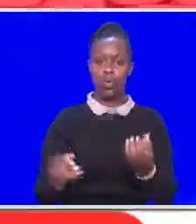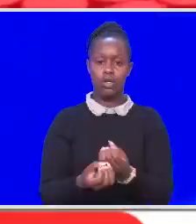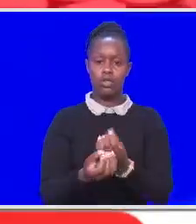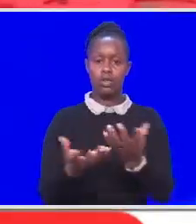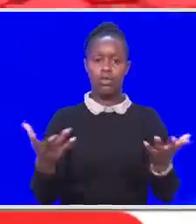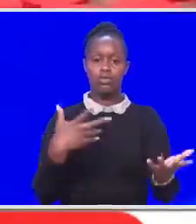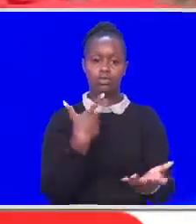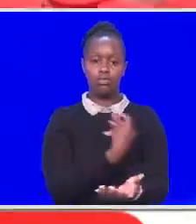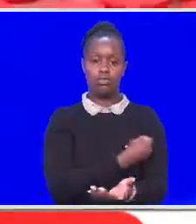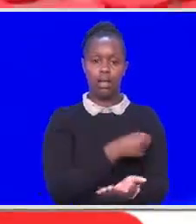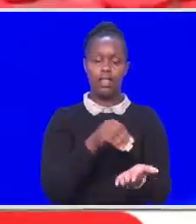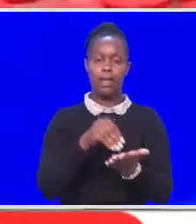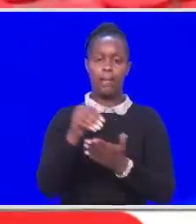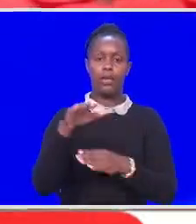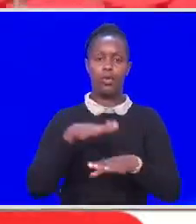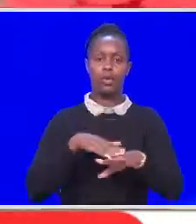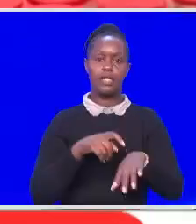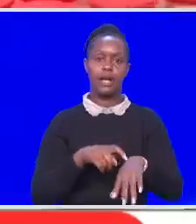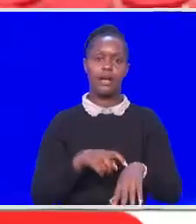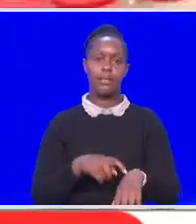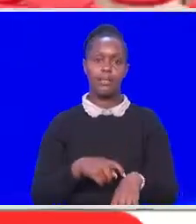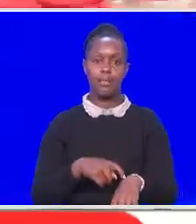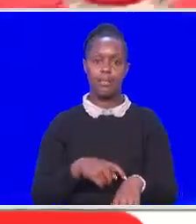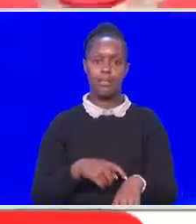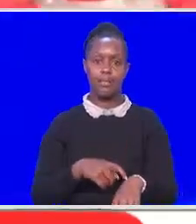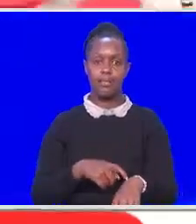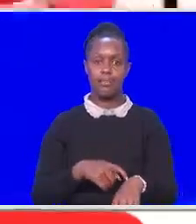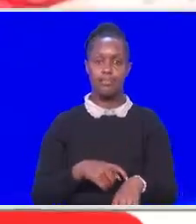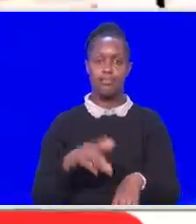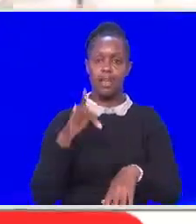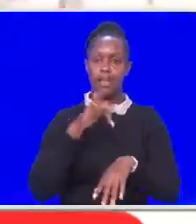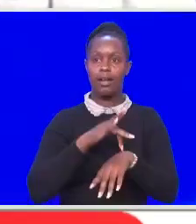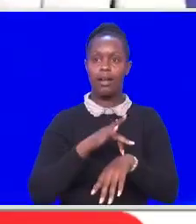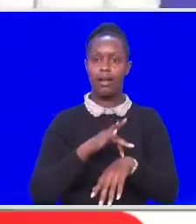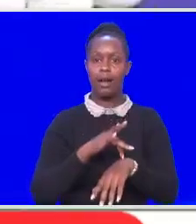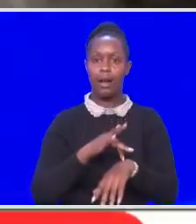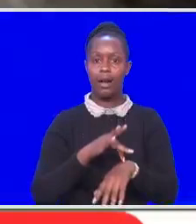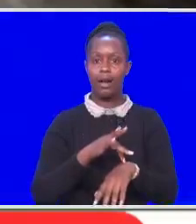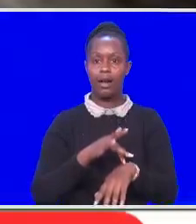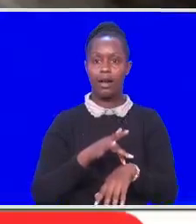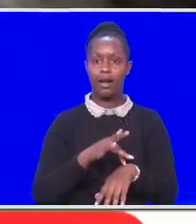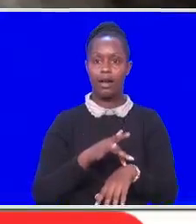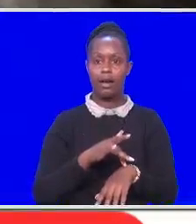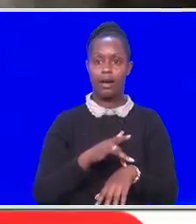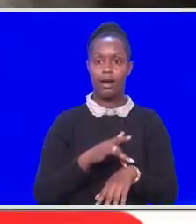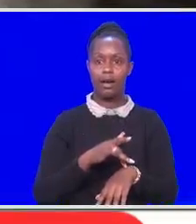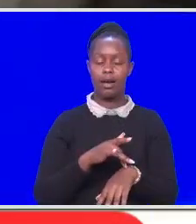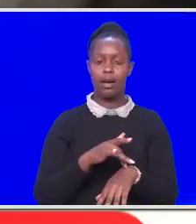wanalipwa kwa muda ufaao. Affected 10 counties has also been attributed to the